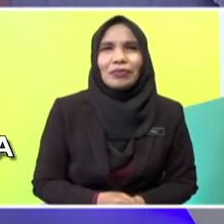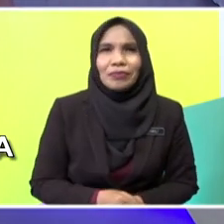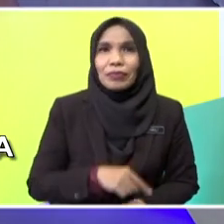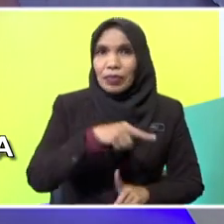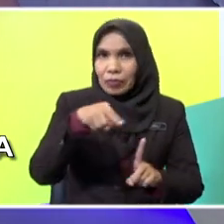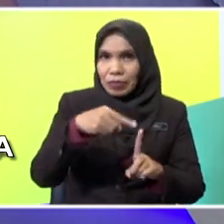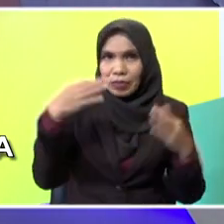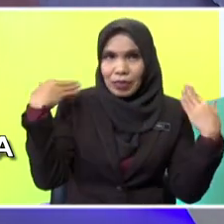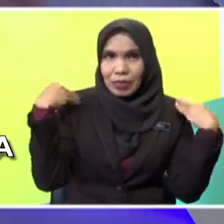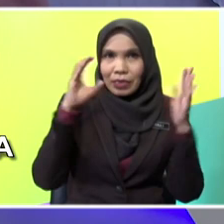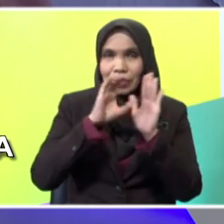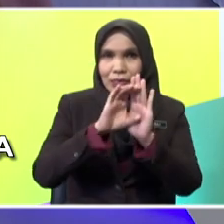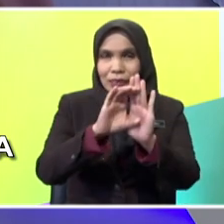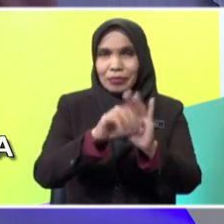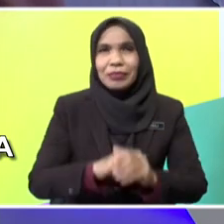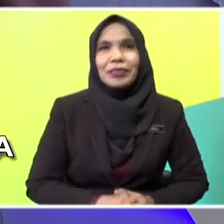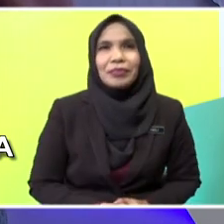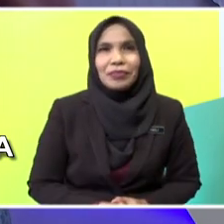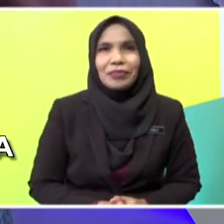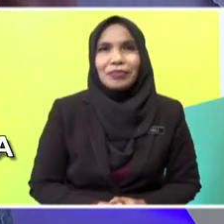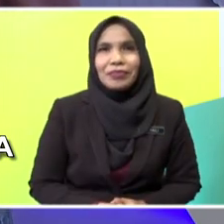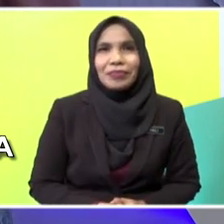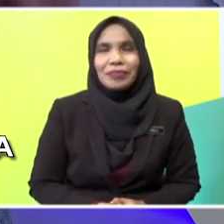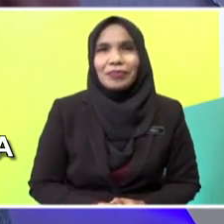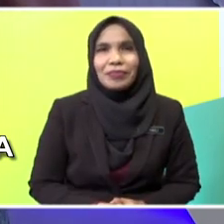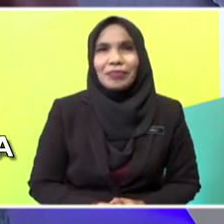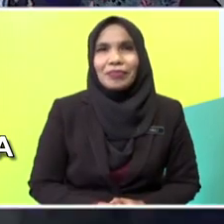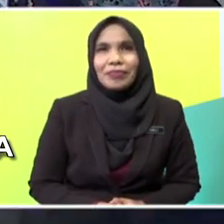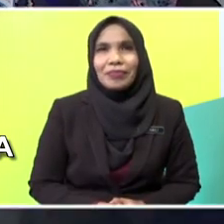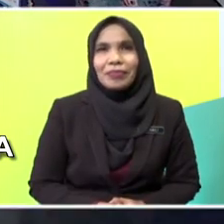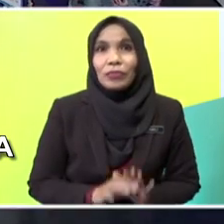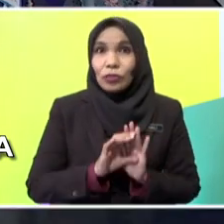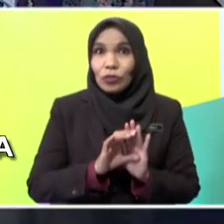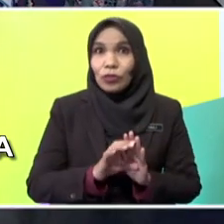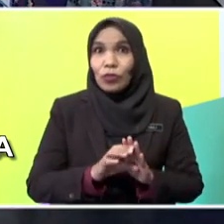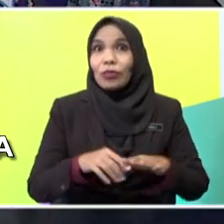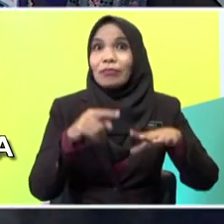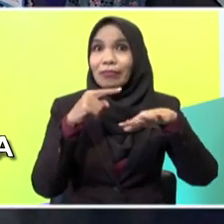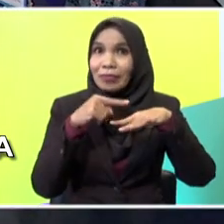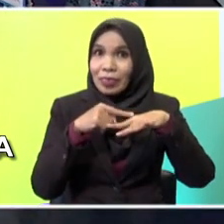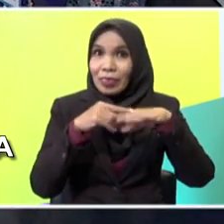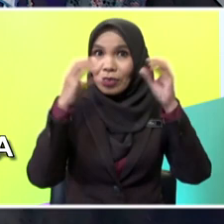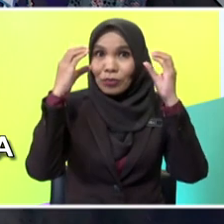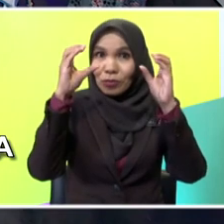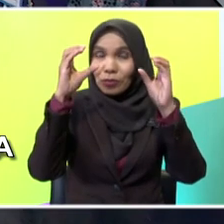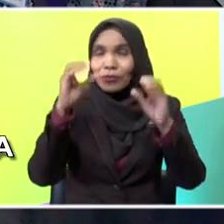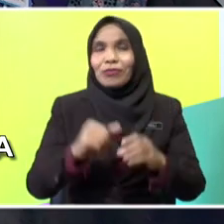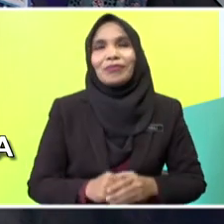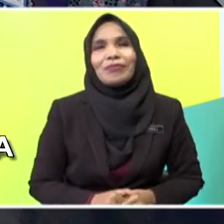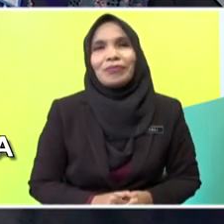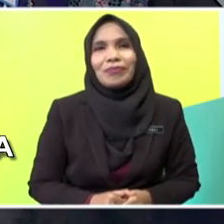baik lagi ialah kita gambar ialah tangan guru sendiri. Okey. Ha, lihat, Karina faham di sini? Faham,